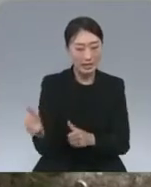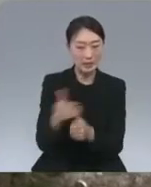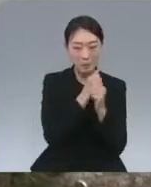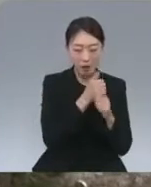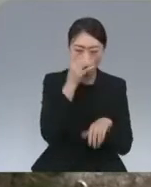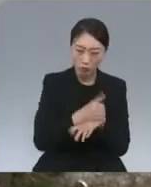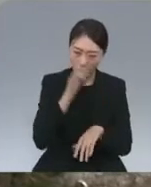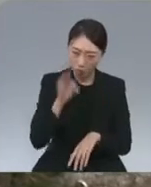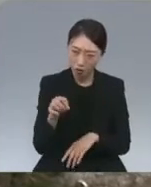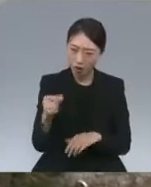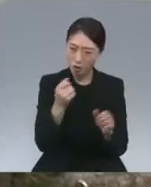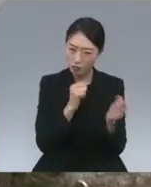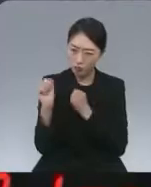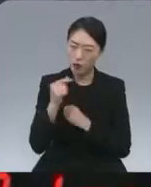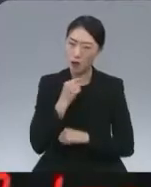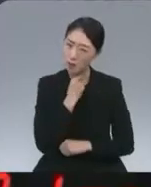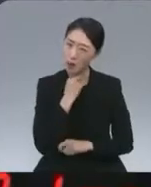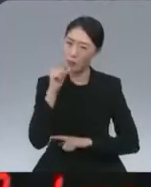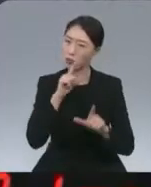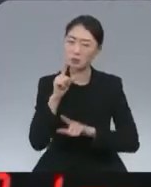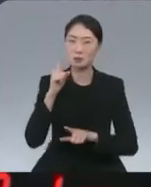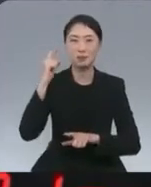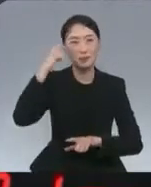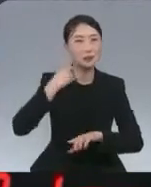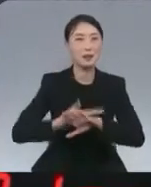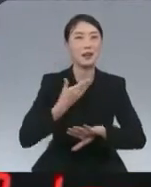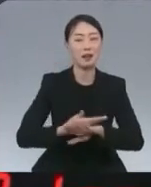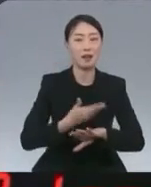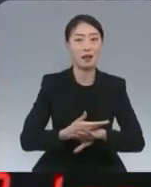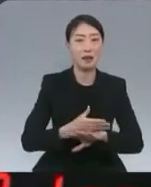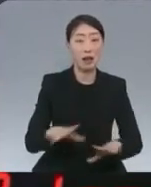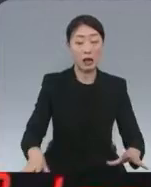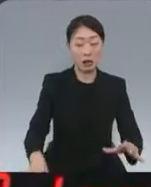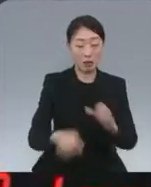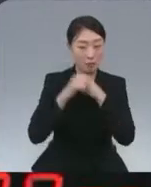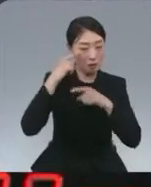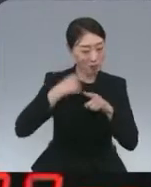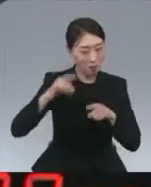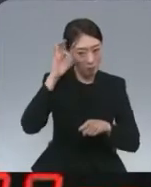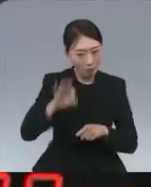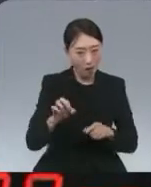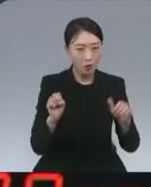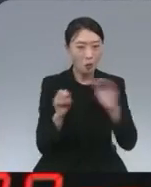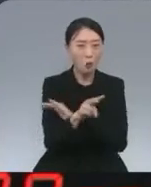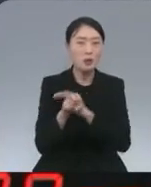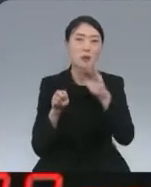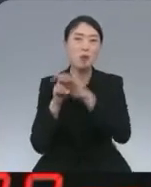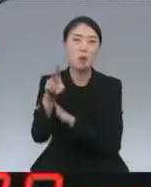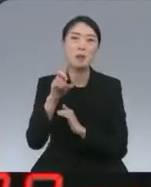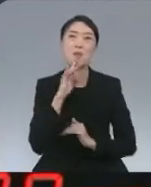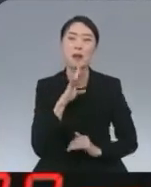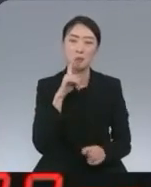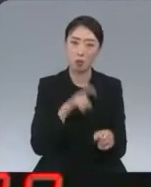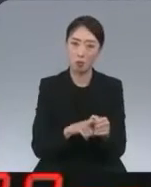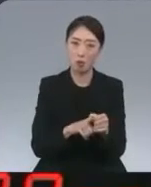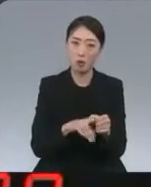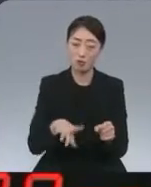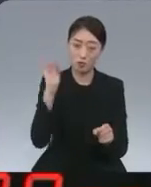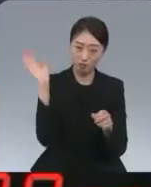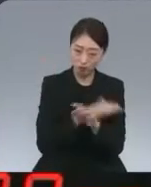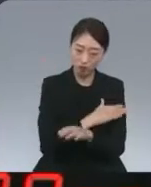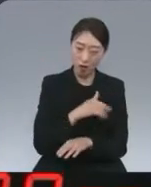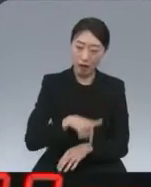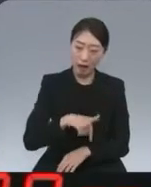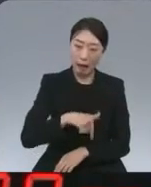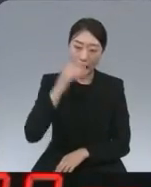avait décidé de les renvoyer dans leur pays même s'il a annoncé que ses deux ressortissants venant du nord avait écrit de leurs propres mains et ne l'êtes exprimant une telle